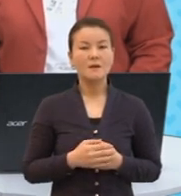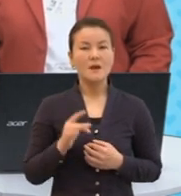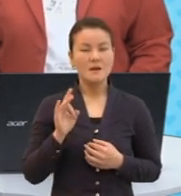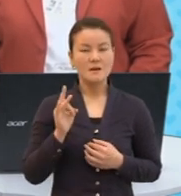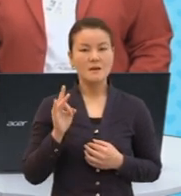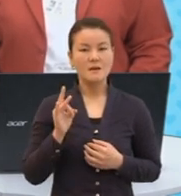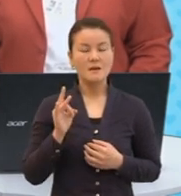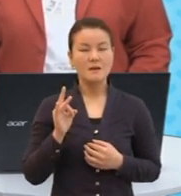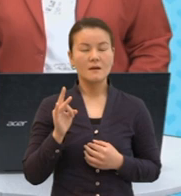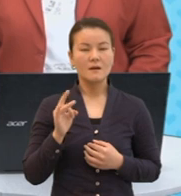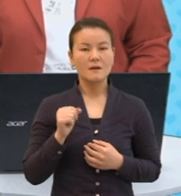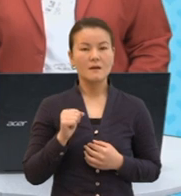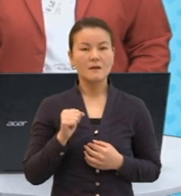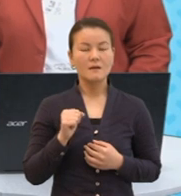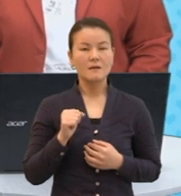Р,